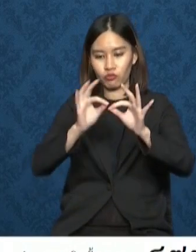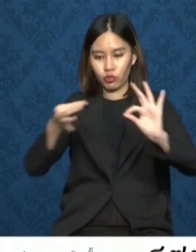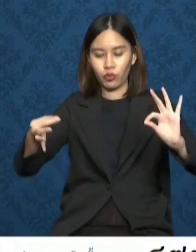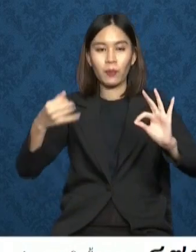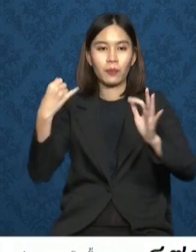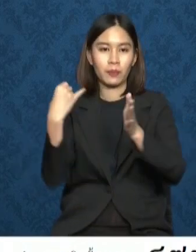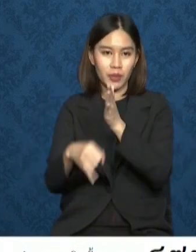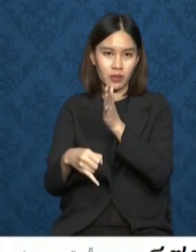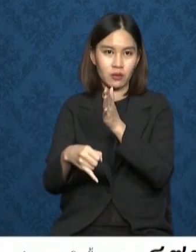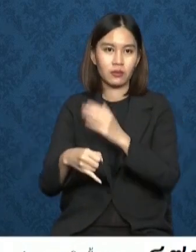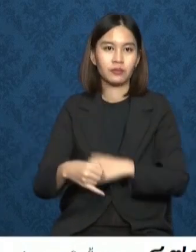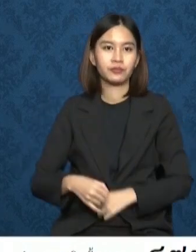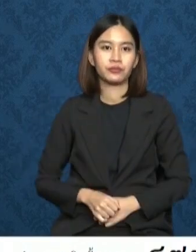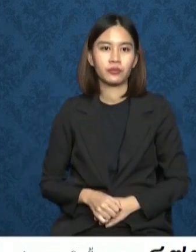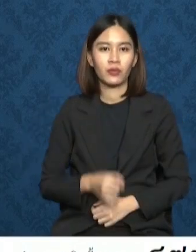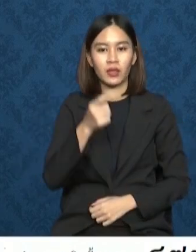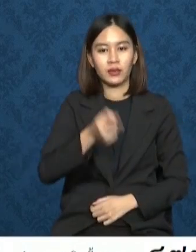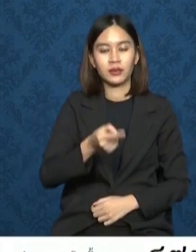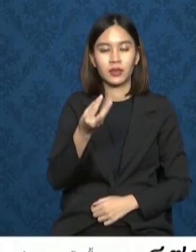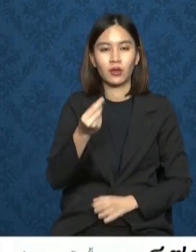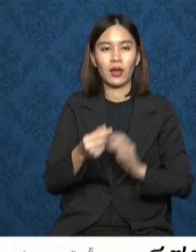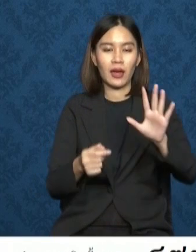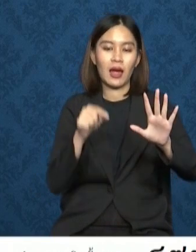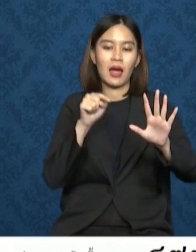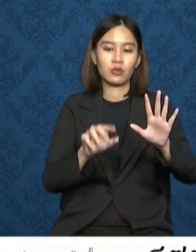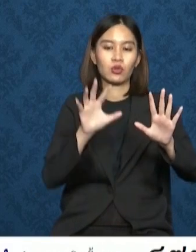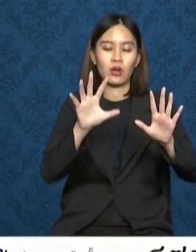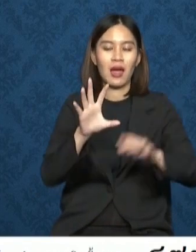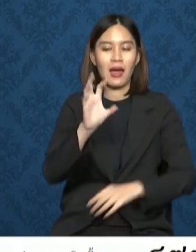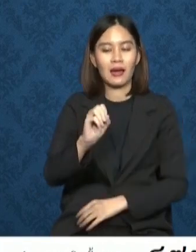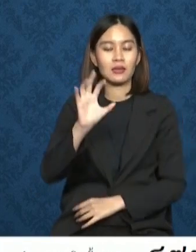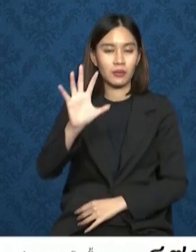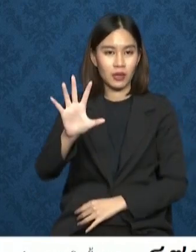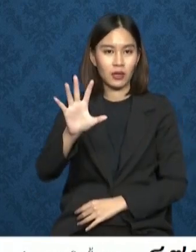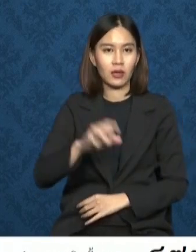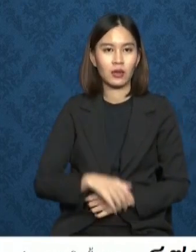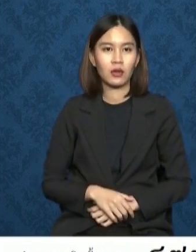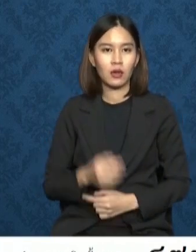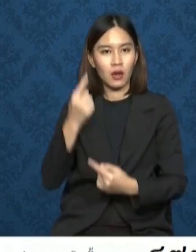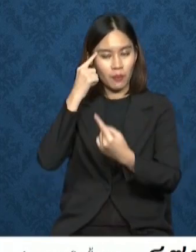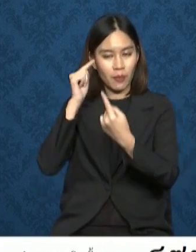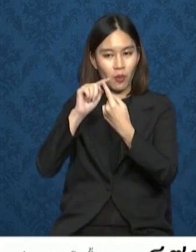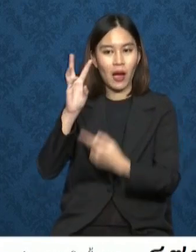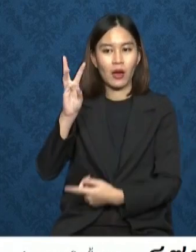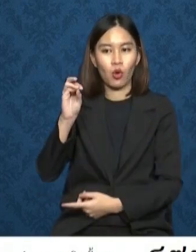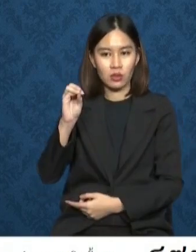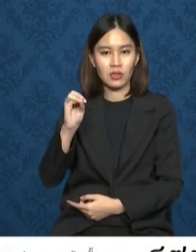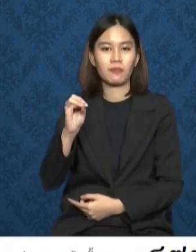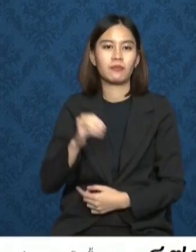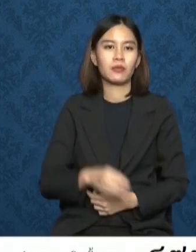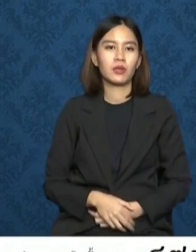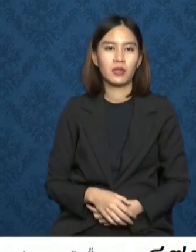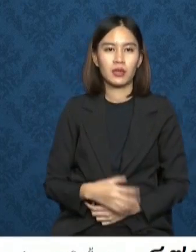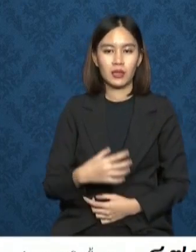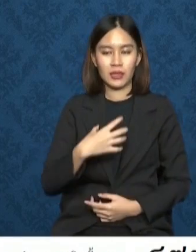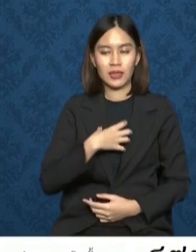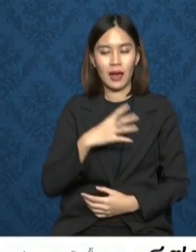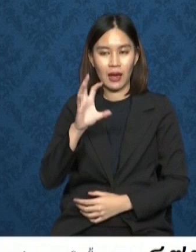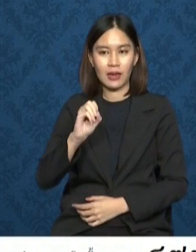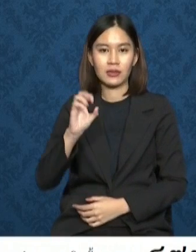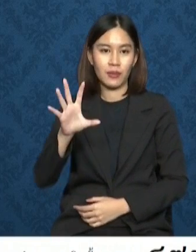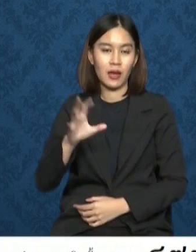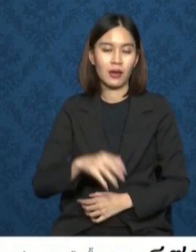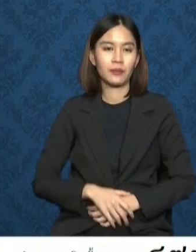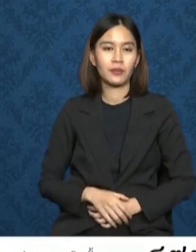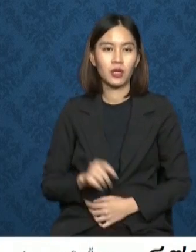ๆข้อเท็จจริงคือ 5.5 55ครับจากเป้าหมาย 60เนี่ยคือ 55retention Rate